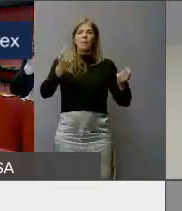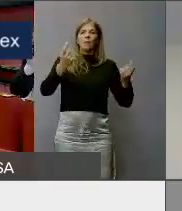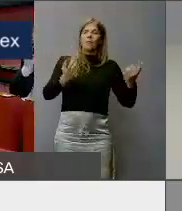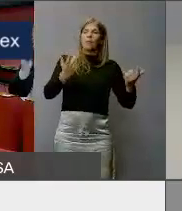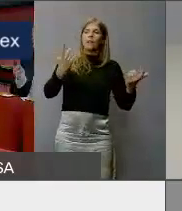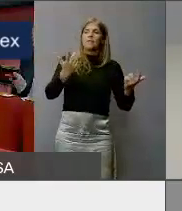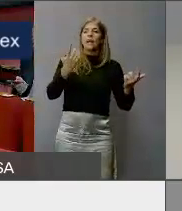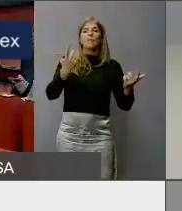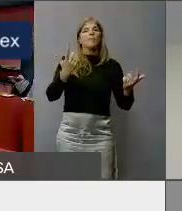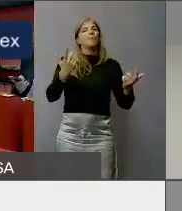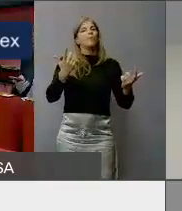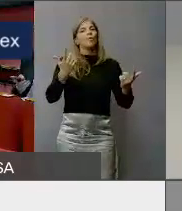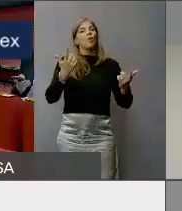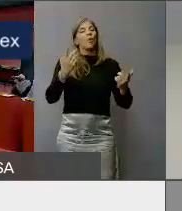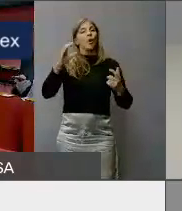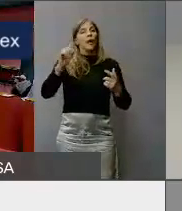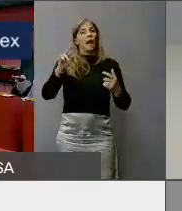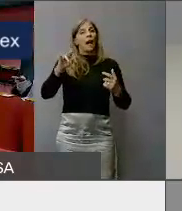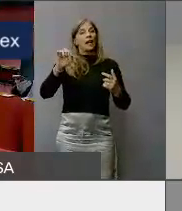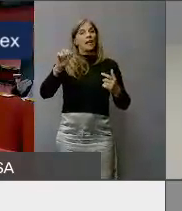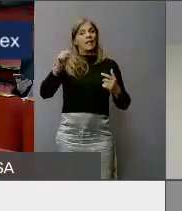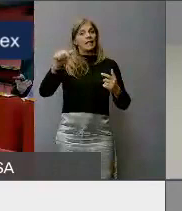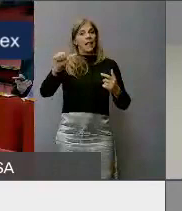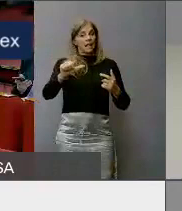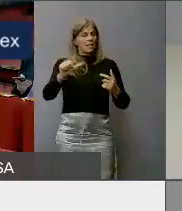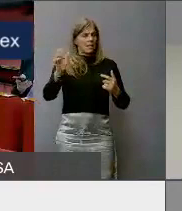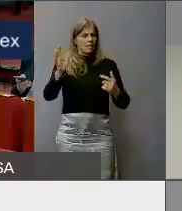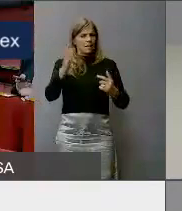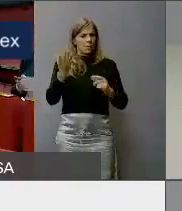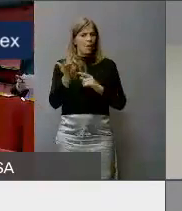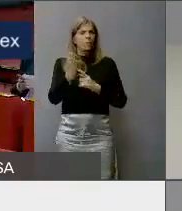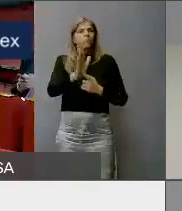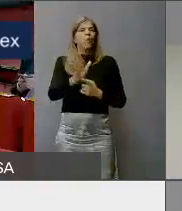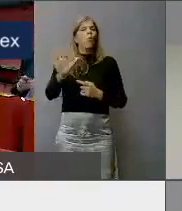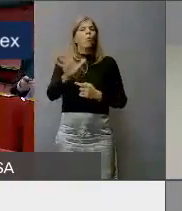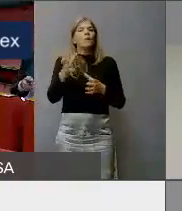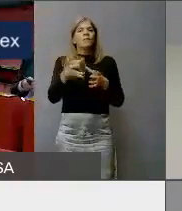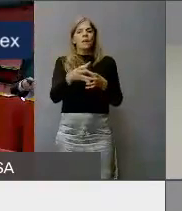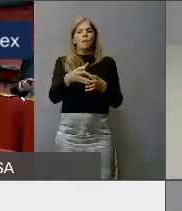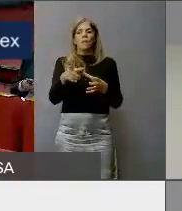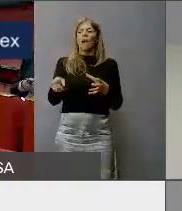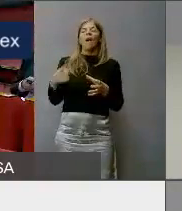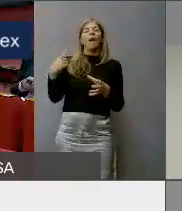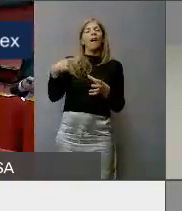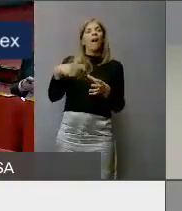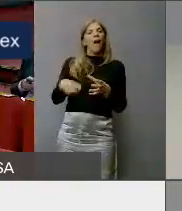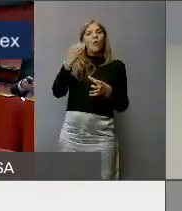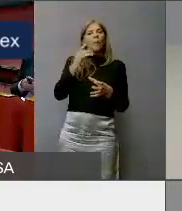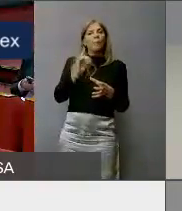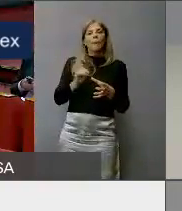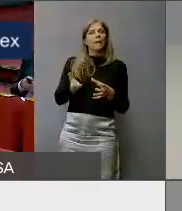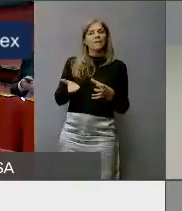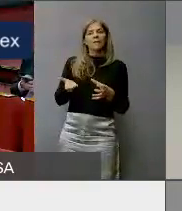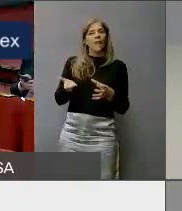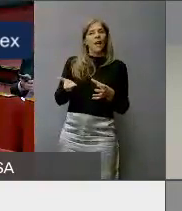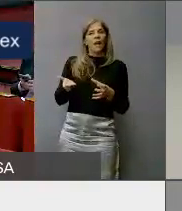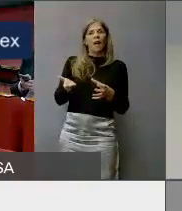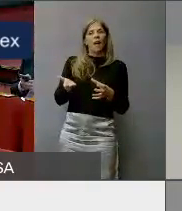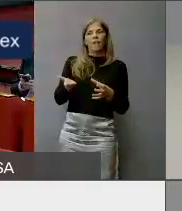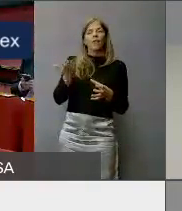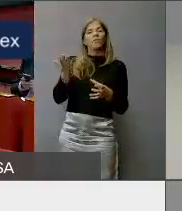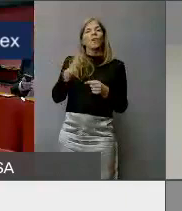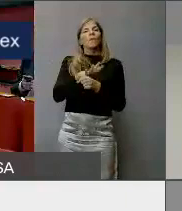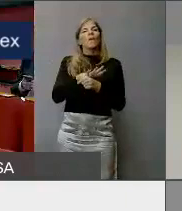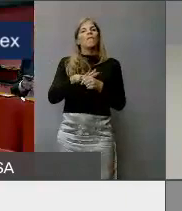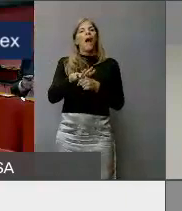quello che ha messo in evidenza la caritas oggi a una categoria è difficile da immaginare nelle classiche categorie le famiglie